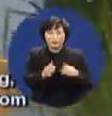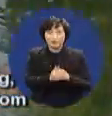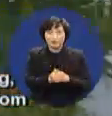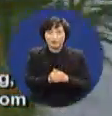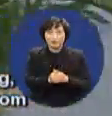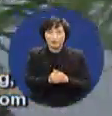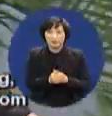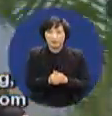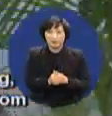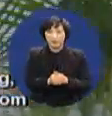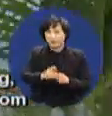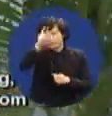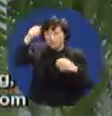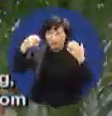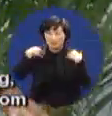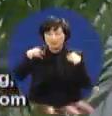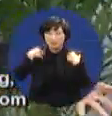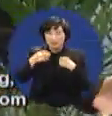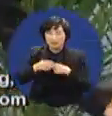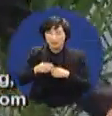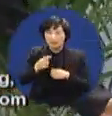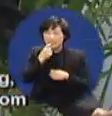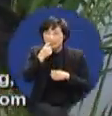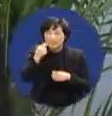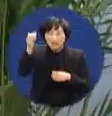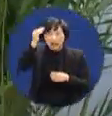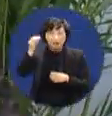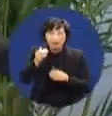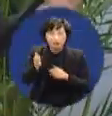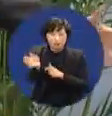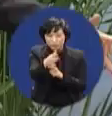중앙청에 태극기를 꽂고 해방되었을 때